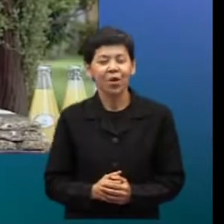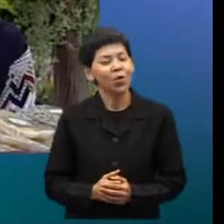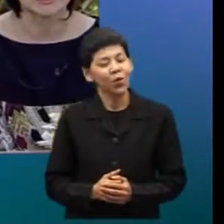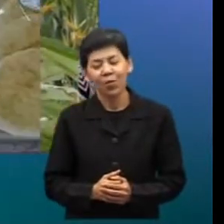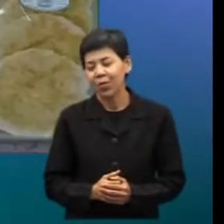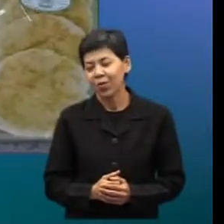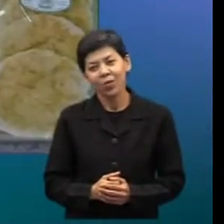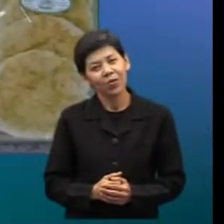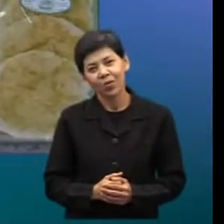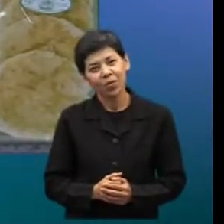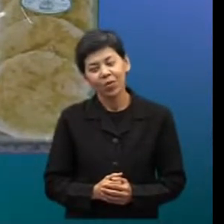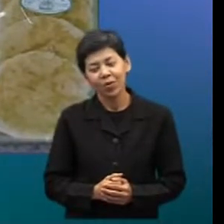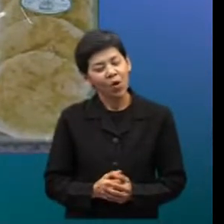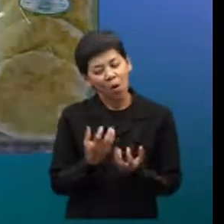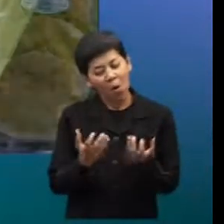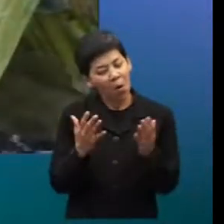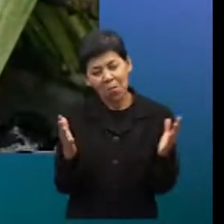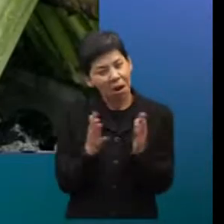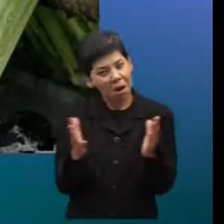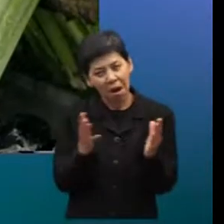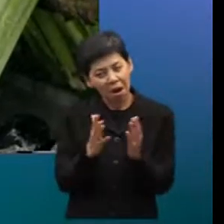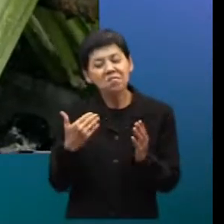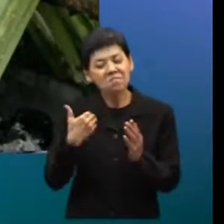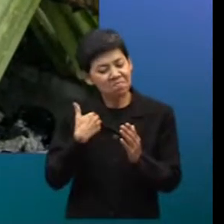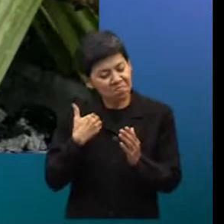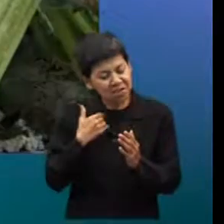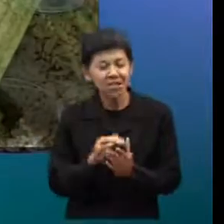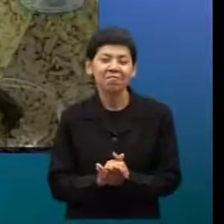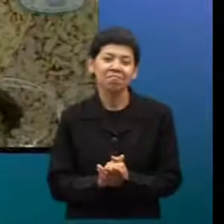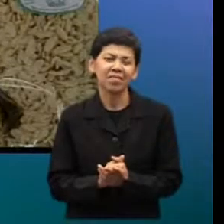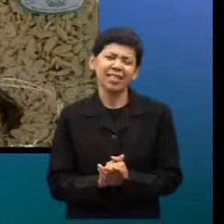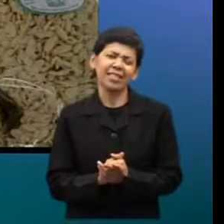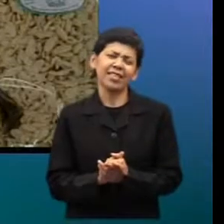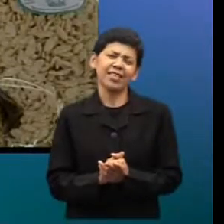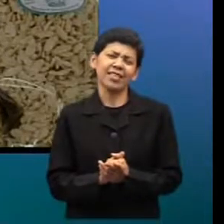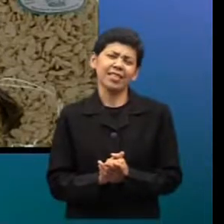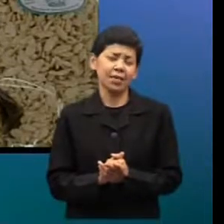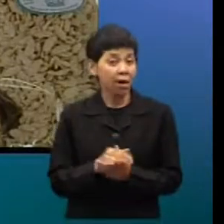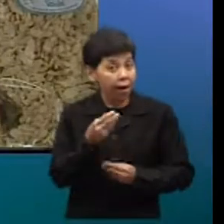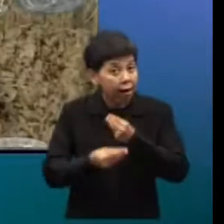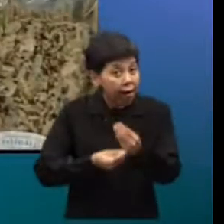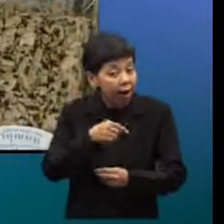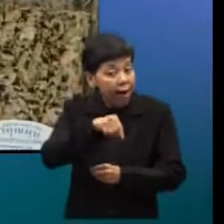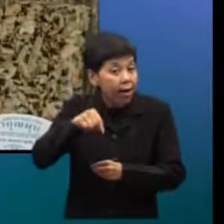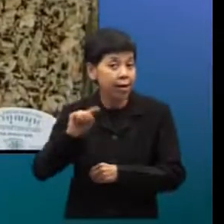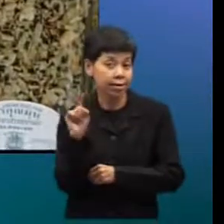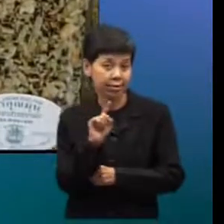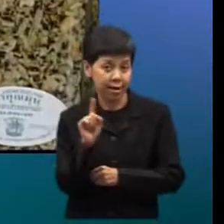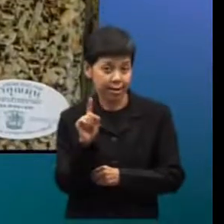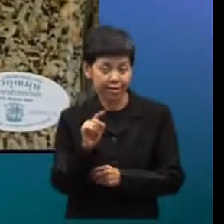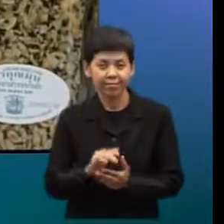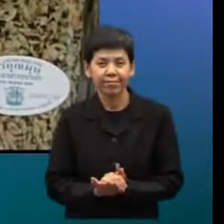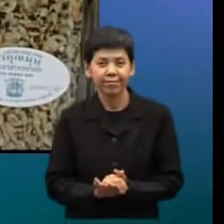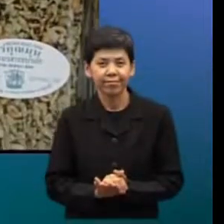นึง เป็นไงครับผลิตภัณฑ์ของเขามีมากมายหลายชนิดด้วยกันแต่เอเขามีวางจำหน่ายอยู่ที่